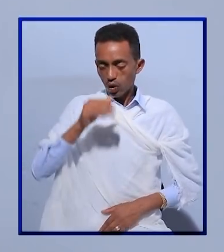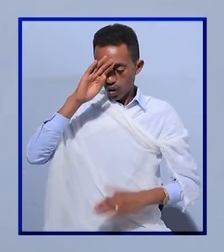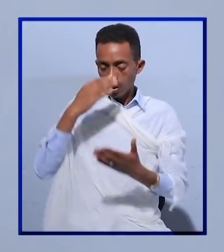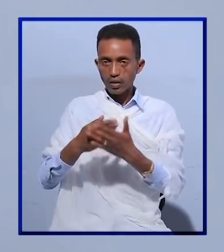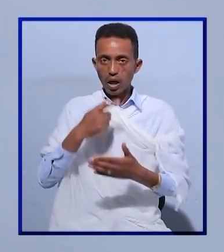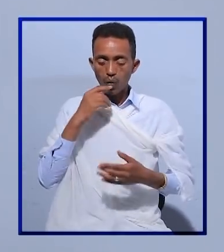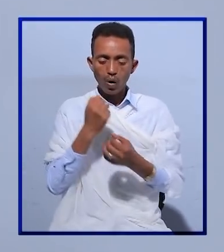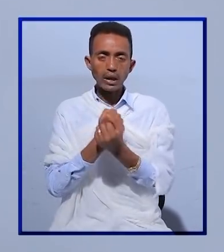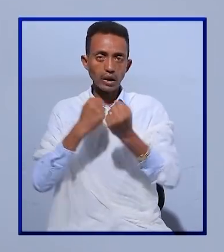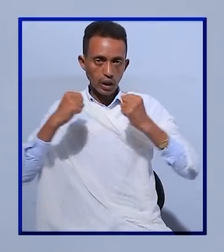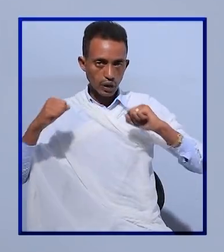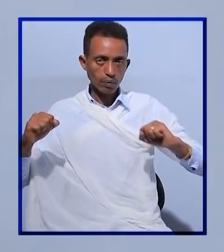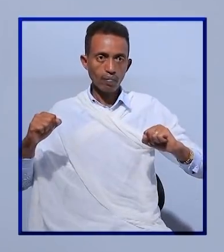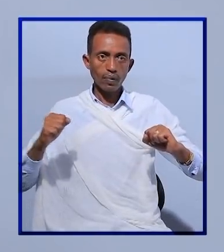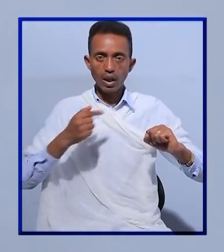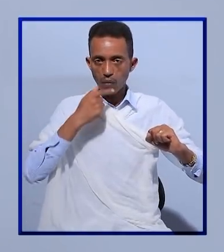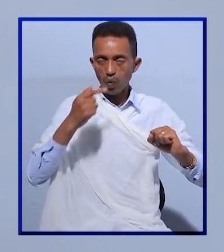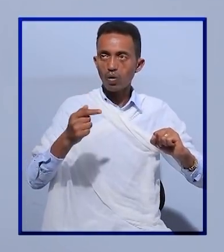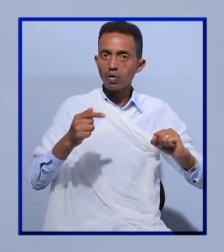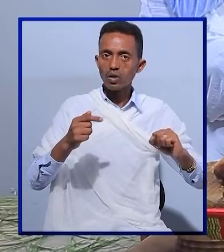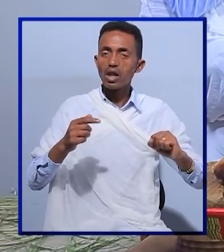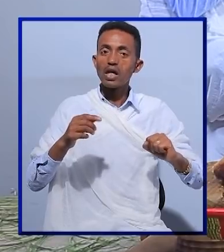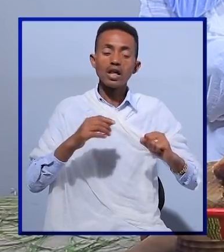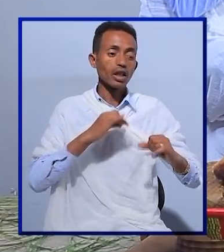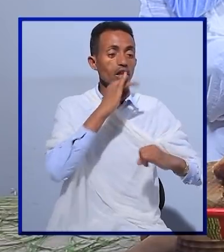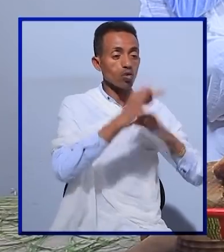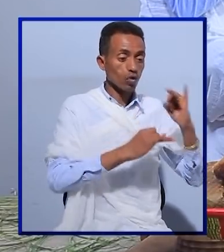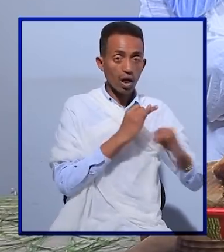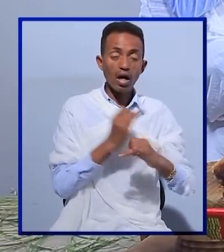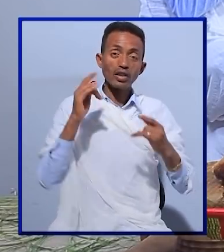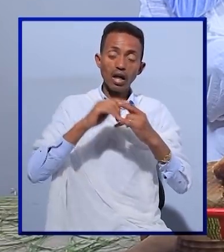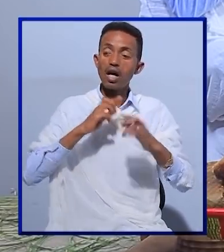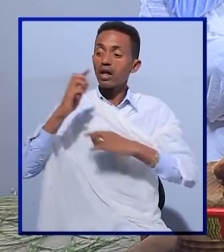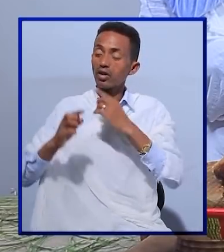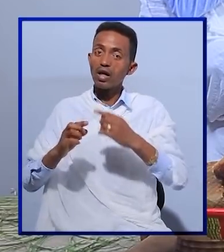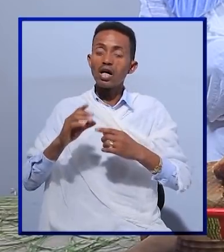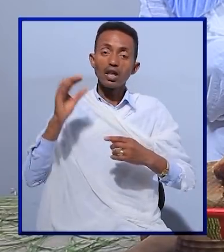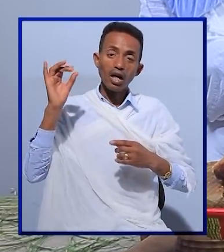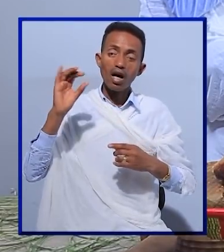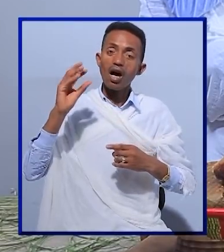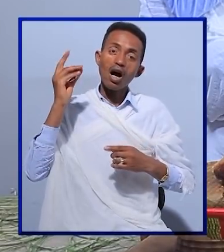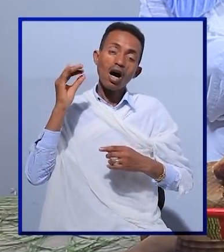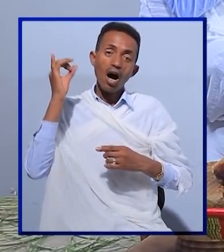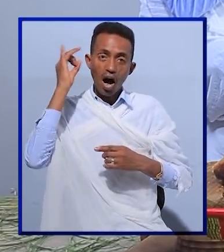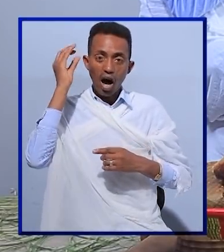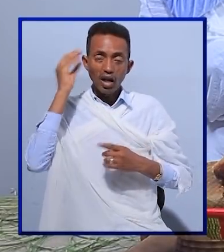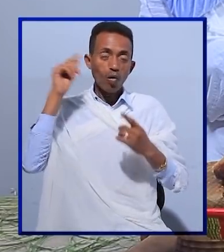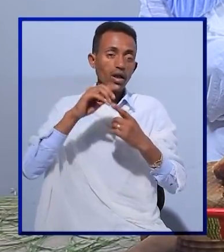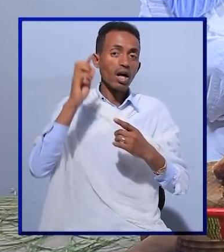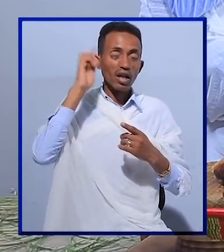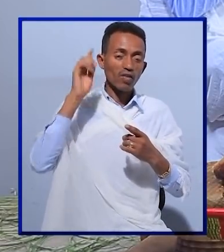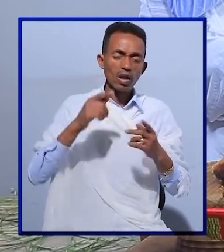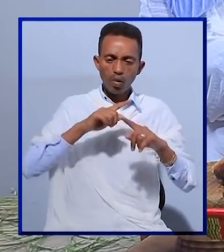ኢየሱስ ክርስቶስ ስለ ሰው ልጆች ድህነት ብሎ ከሊቶስ ጥራስ ከቆራኒዮ ከሐና ወደ